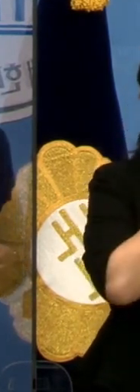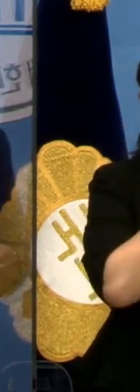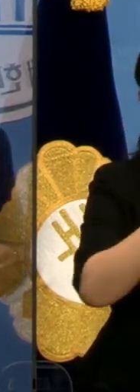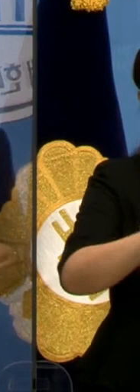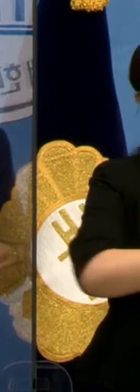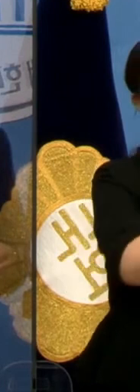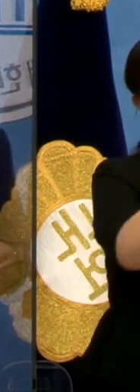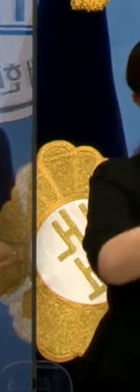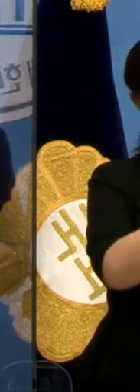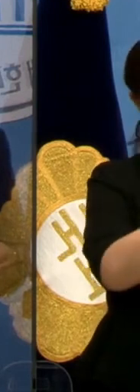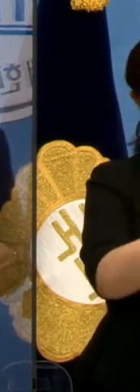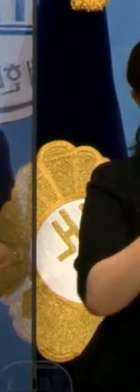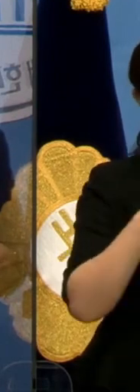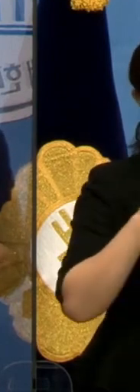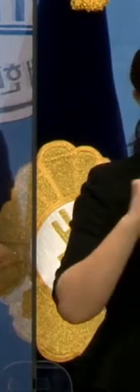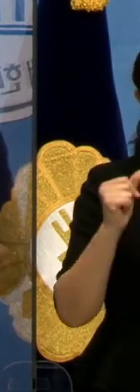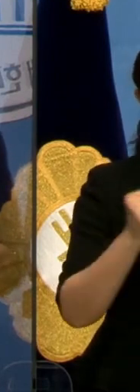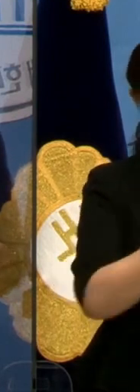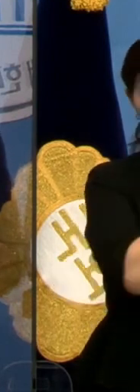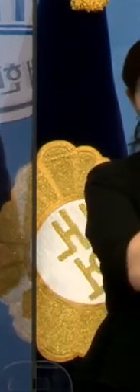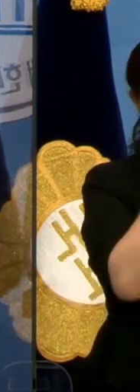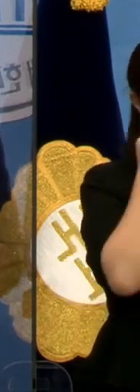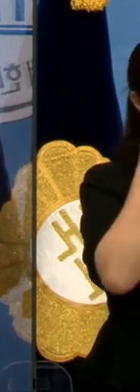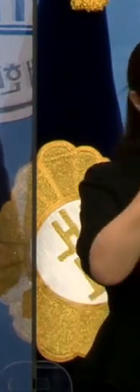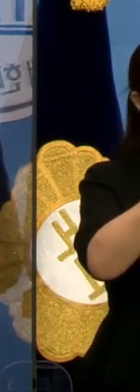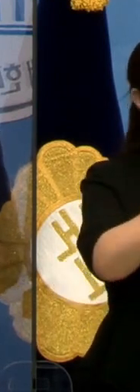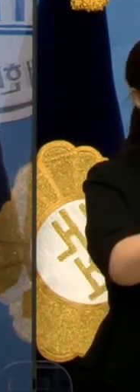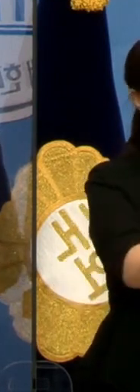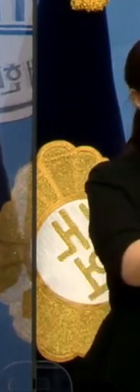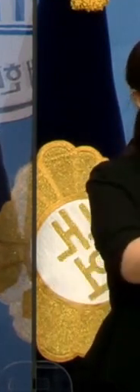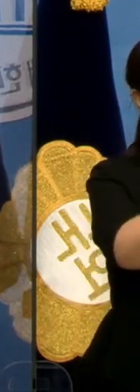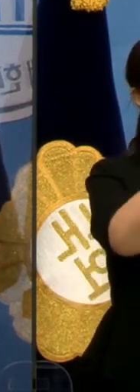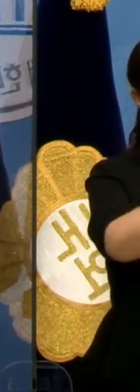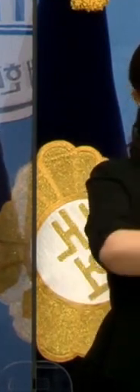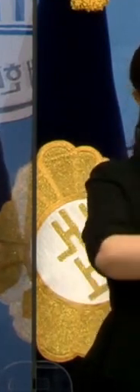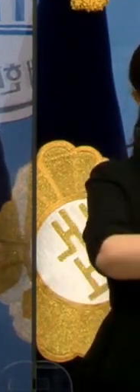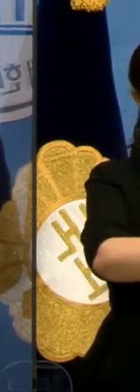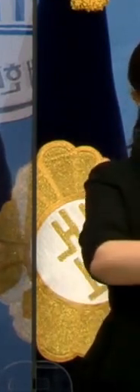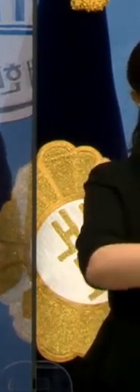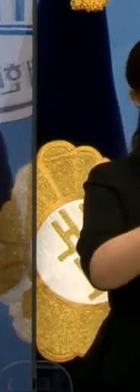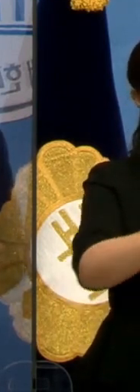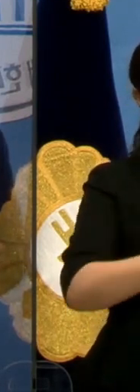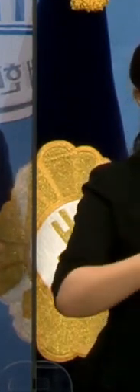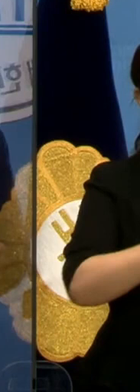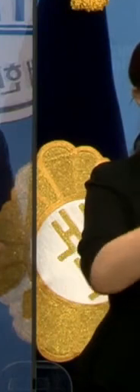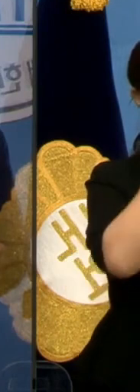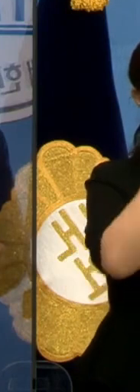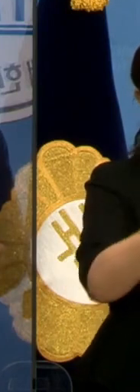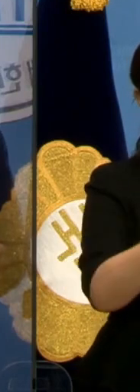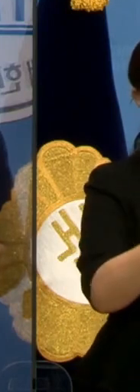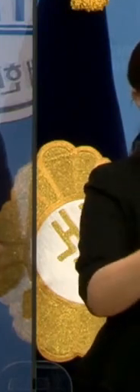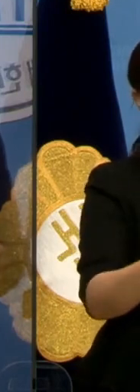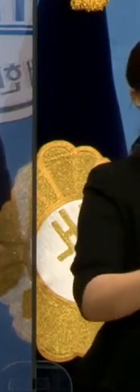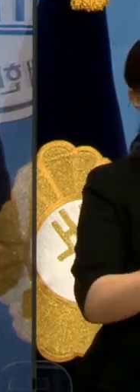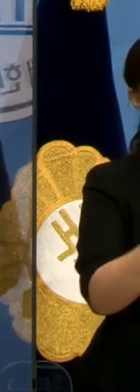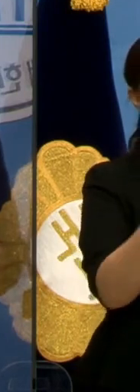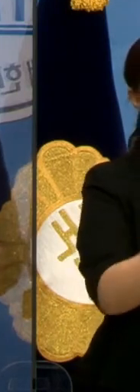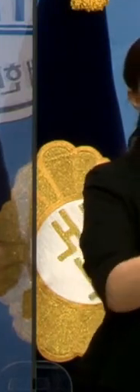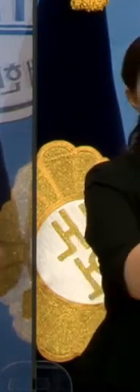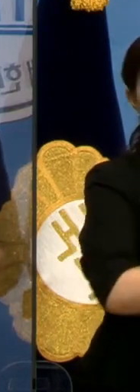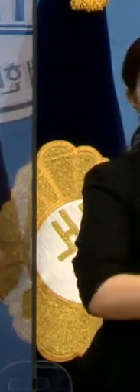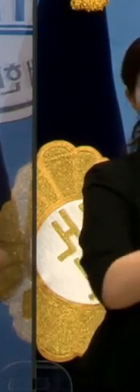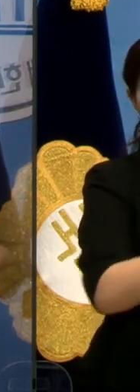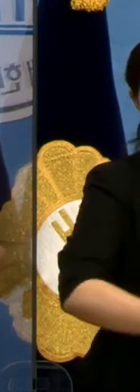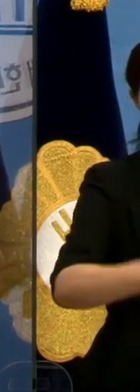임대부 형태의 주택 공급도 추진할 수 있을 것입니다. 그렇게 되면 공공임대주택 비중을 OECD